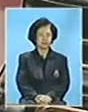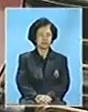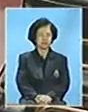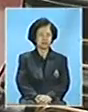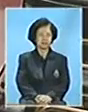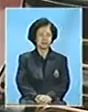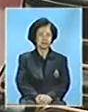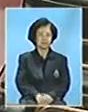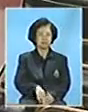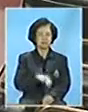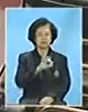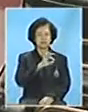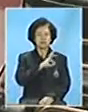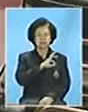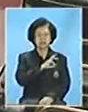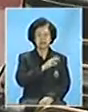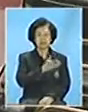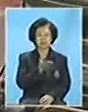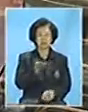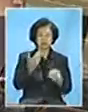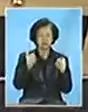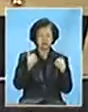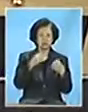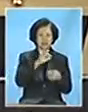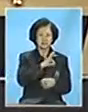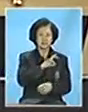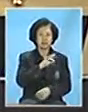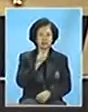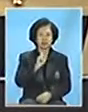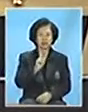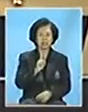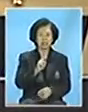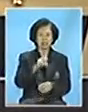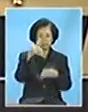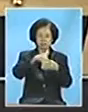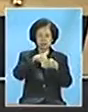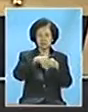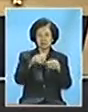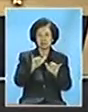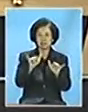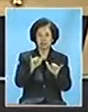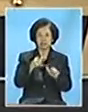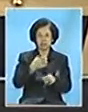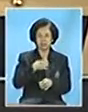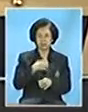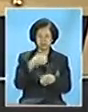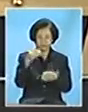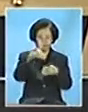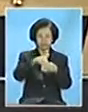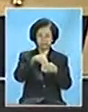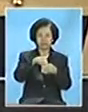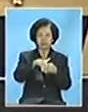ท่านสมาชิกคะมีท่านสมาชิกท่านใดที่ยังไม่ได้ลงคะแนนและประสงค์จะลงคะแนนไหมคะ